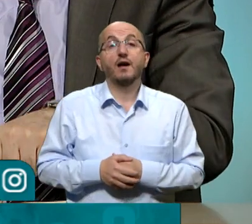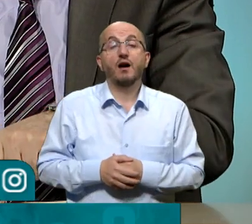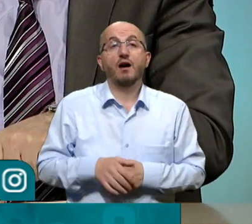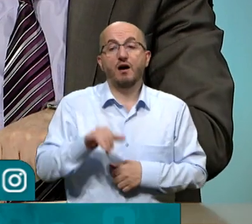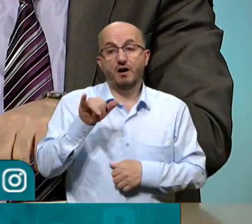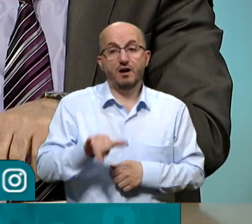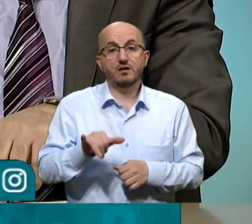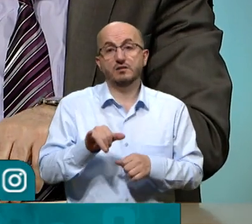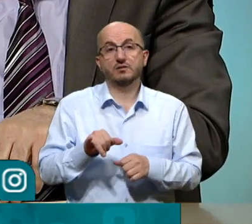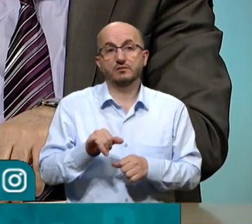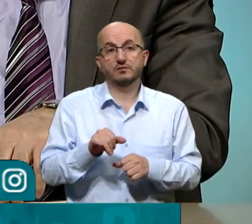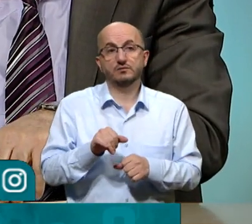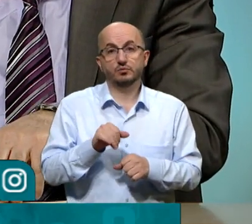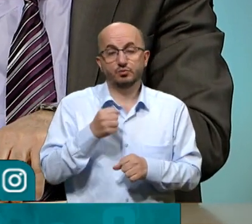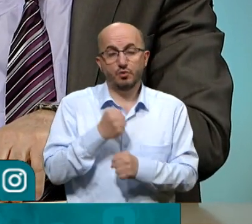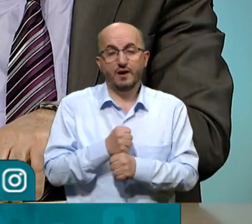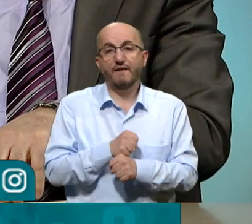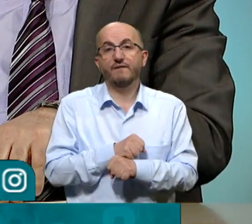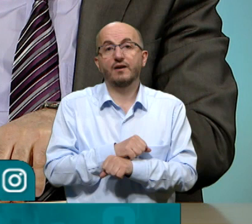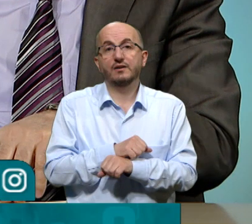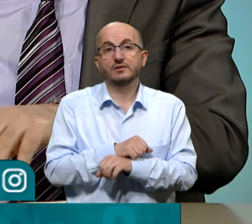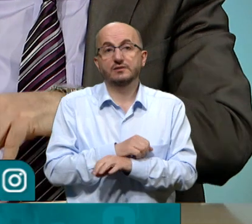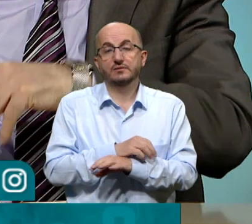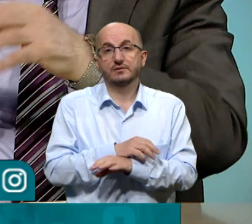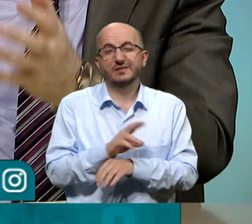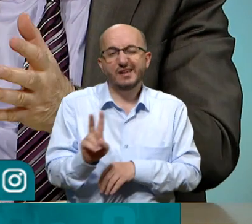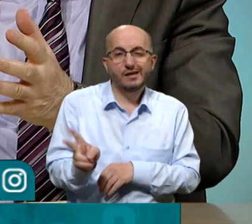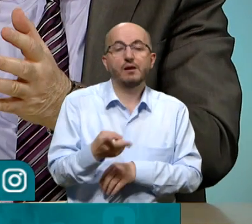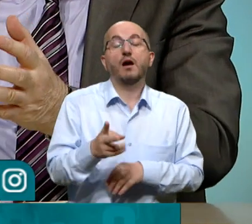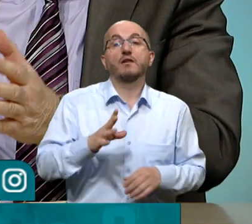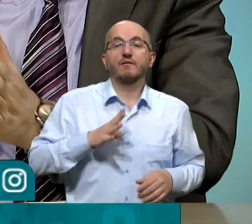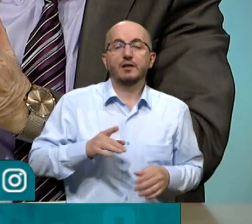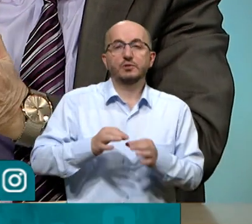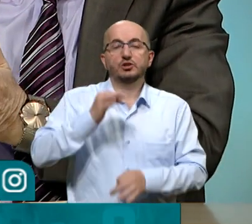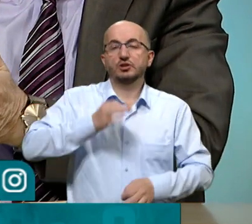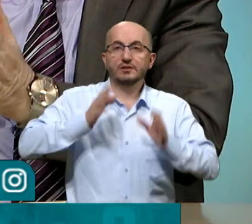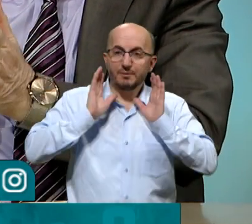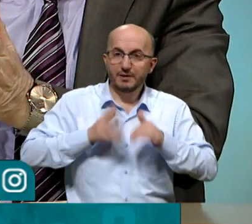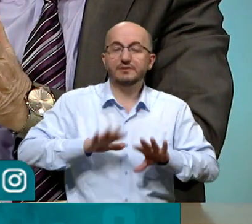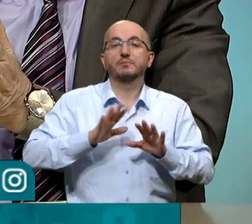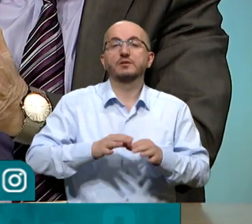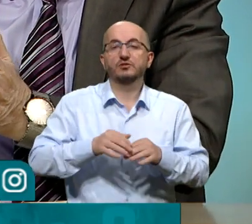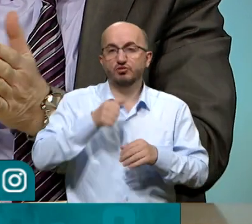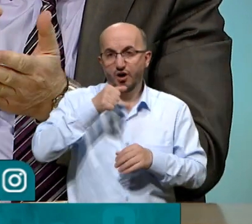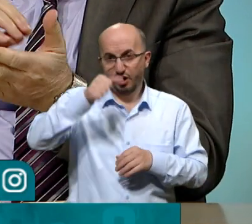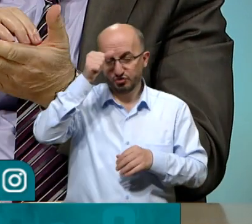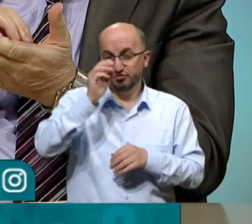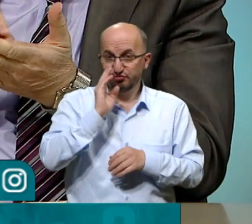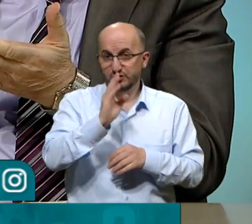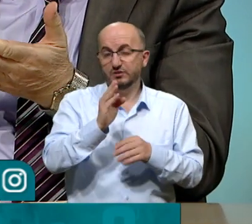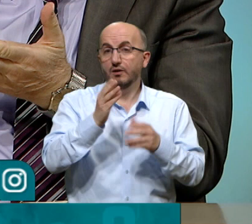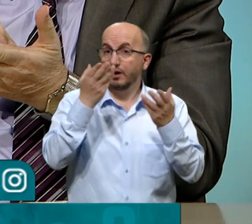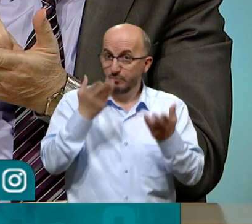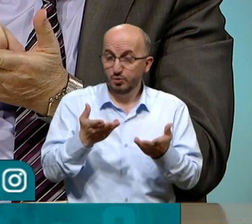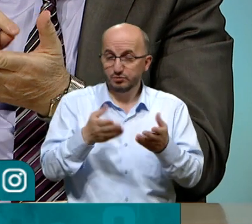ihlali var burada bir görev ihlali var demek ki bir namaz kılmadın da kişi Hacca gidip Hacı da makbul olursa namaz